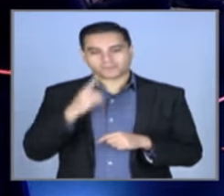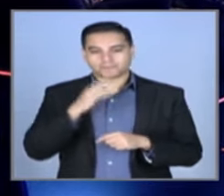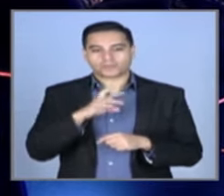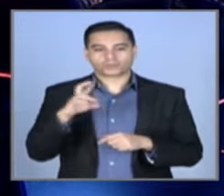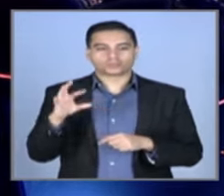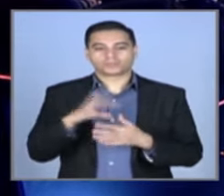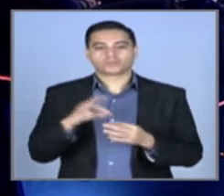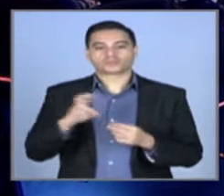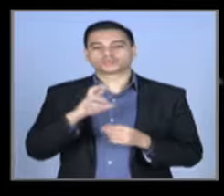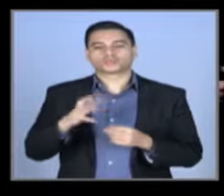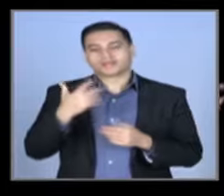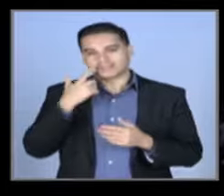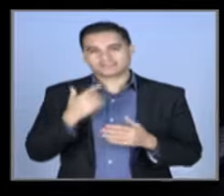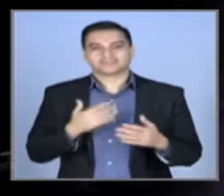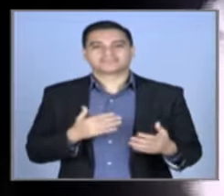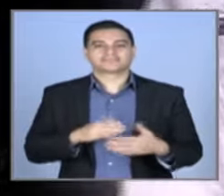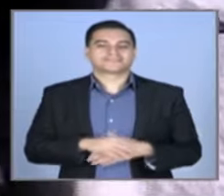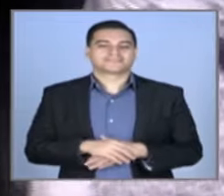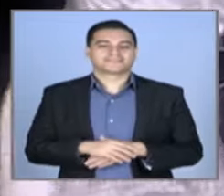وموضوع السؤال